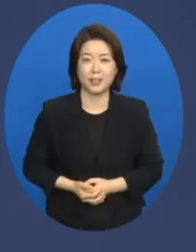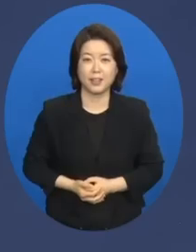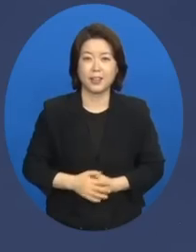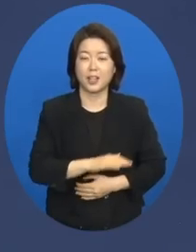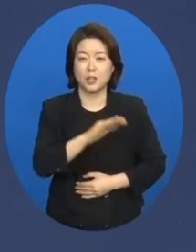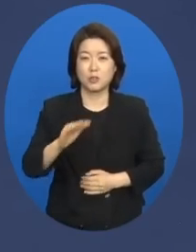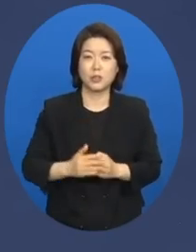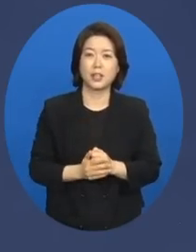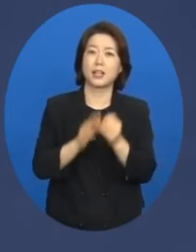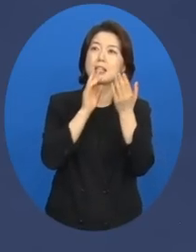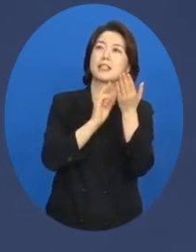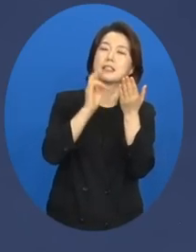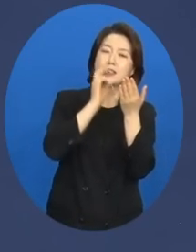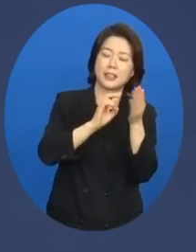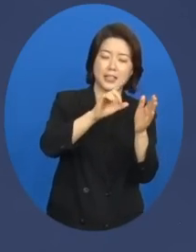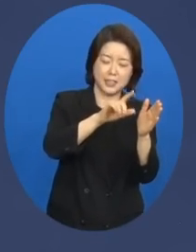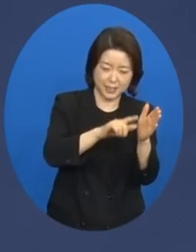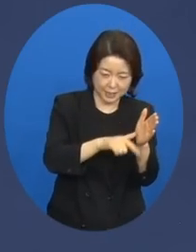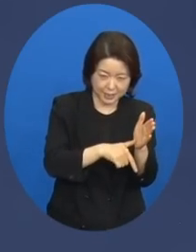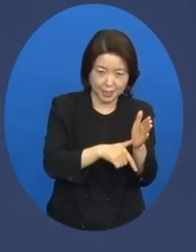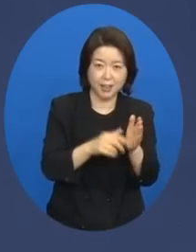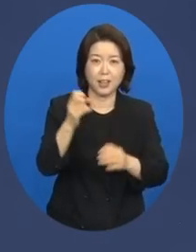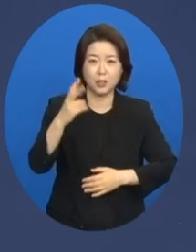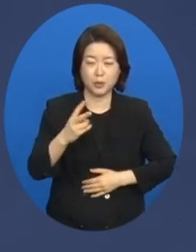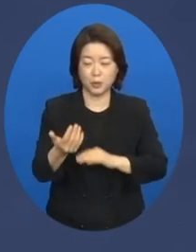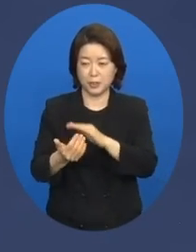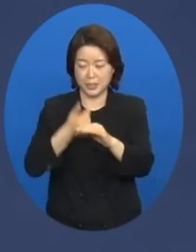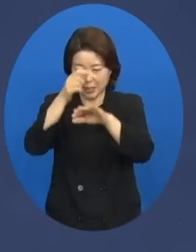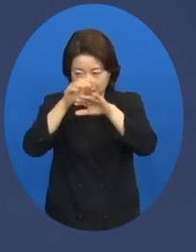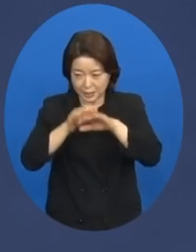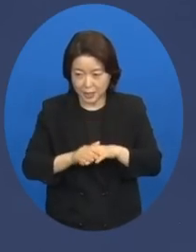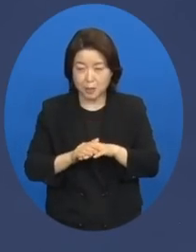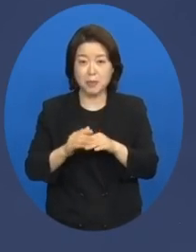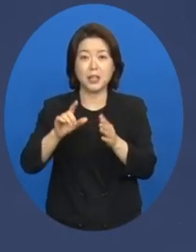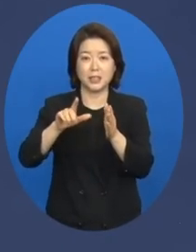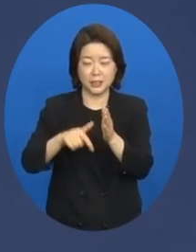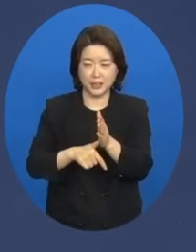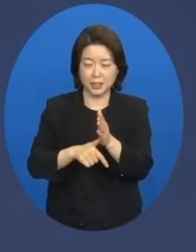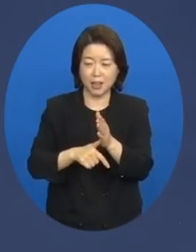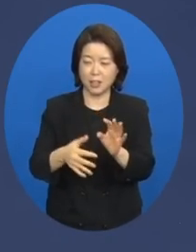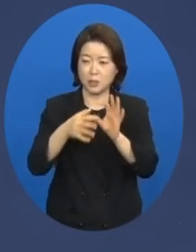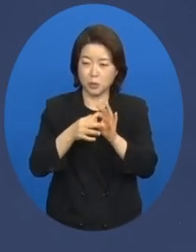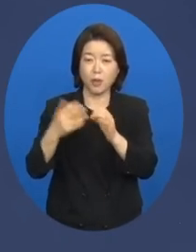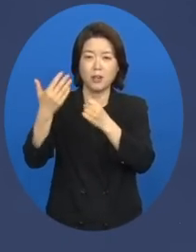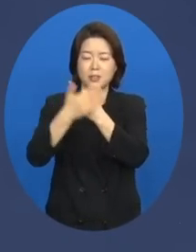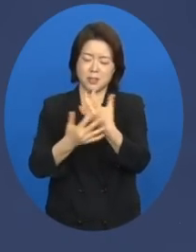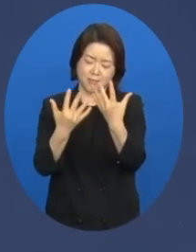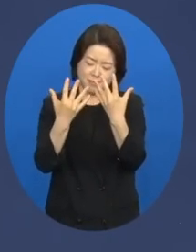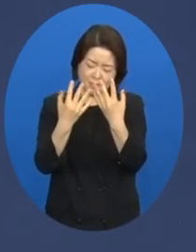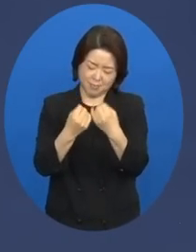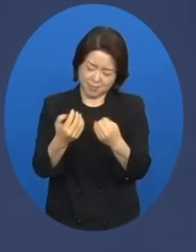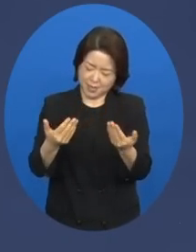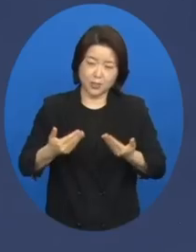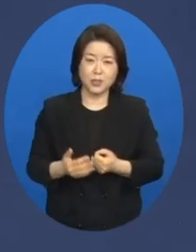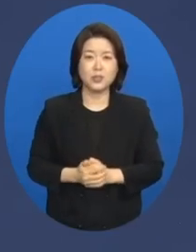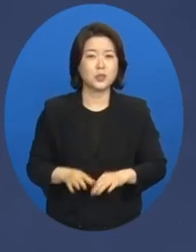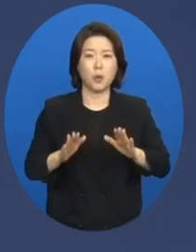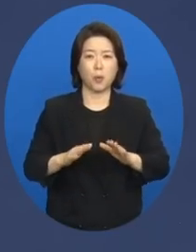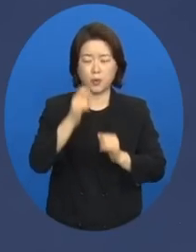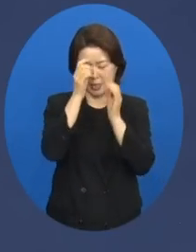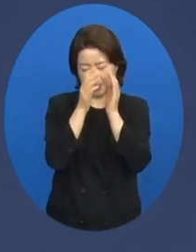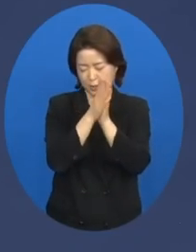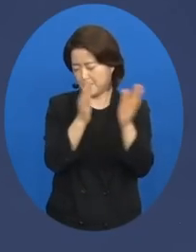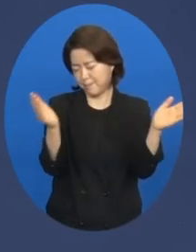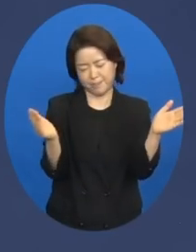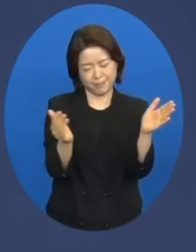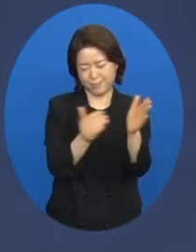참 찬양의 시간 또 앞선 예배의 시간을 통해서 은혜를 너무 주셔가지고 사실은 그냥 기도하고 마치면